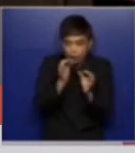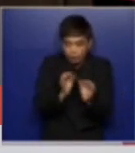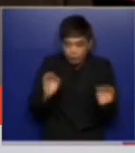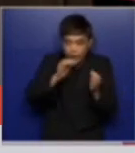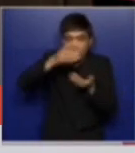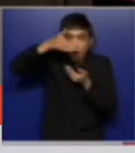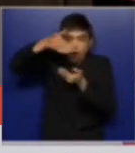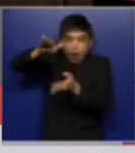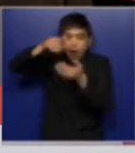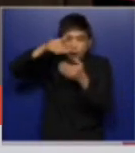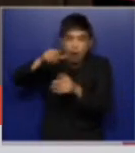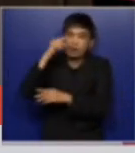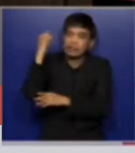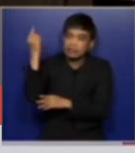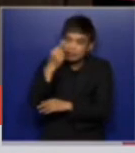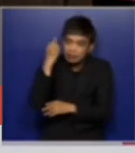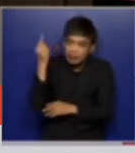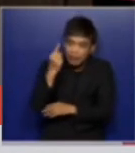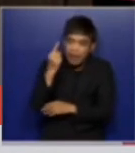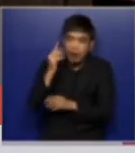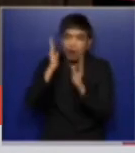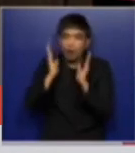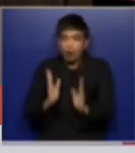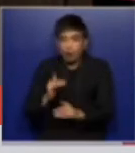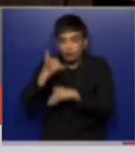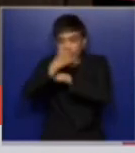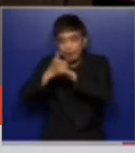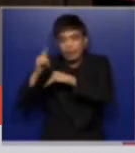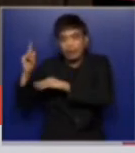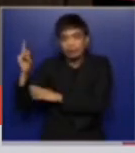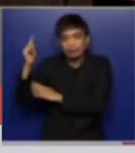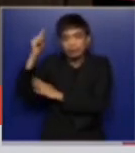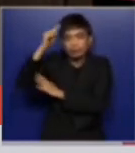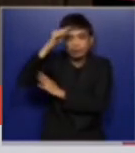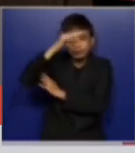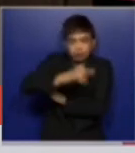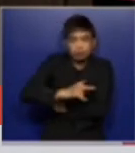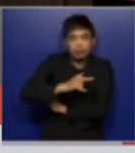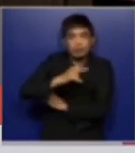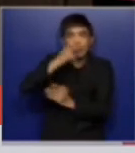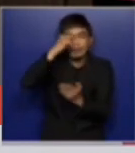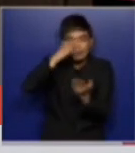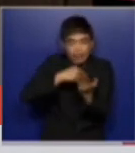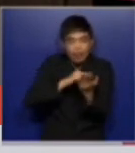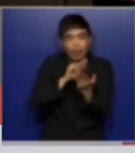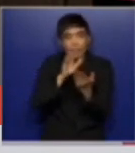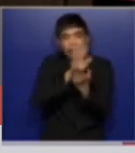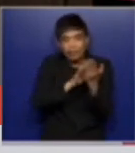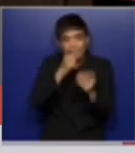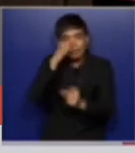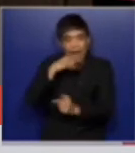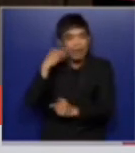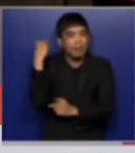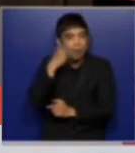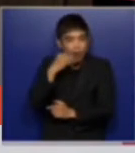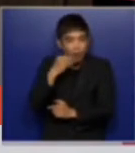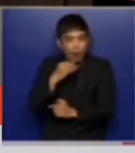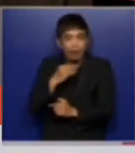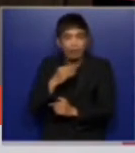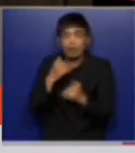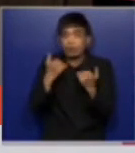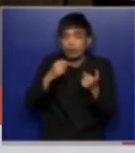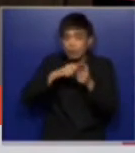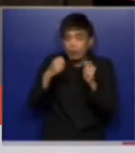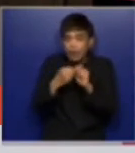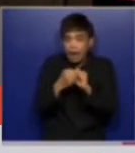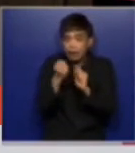ที่ยวจากต่างประเทศในอัตราที่สูงมากซึ่งผลกระทบดังกล่าวนั้นเกิดจากนักท่องเที่ยวได้ห